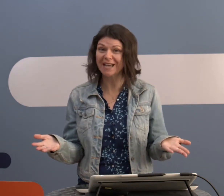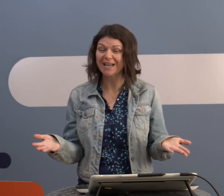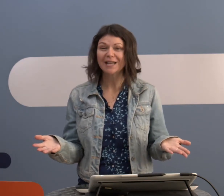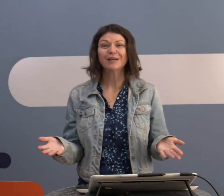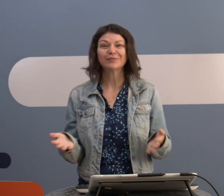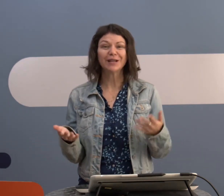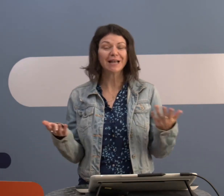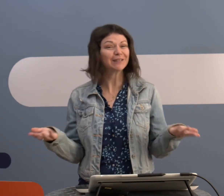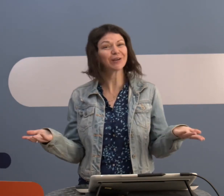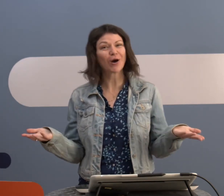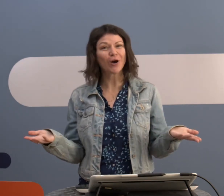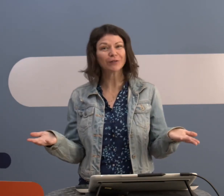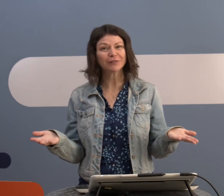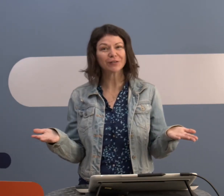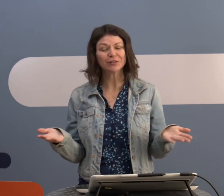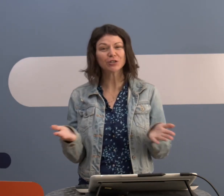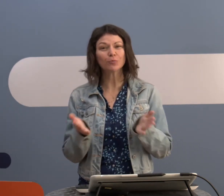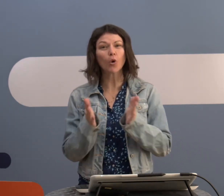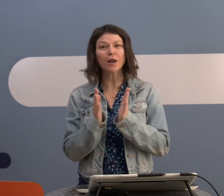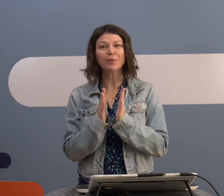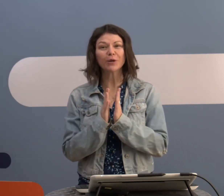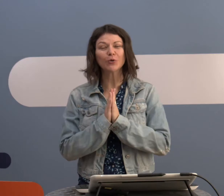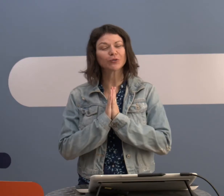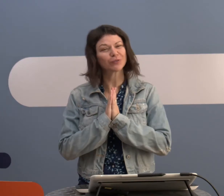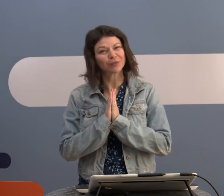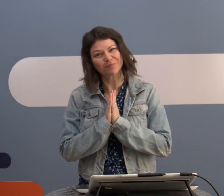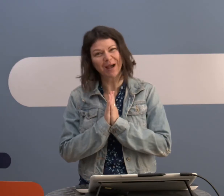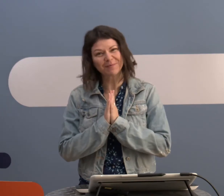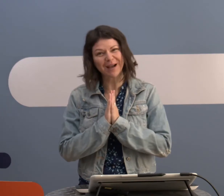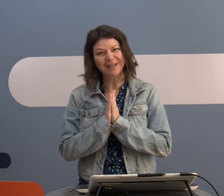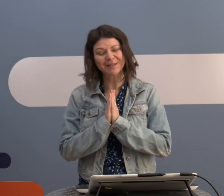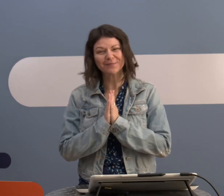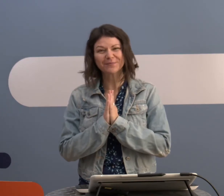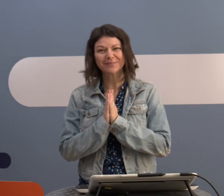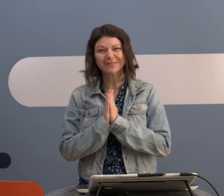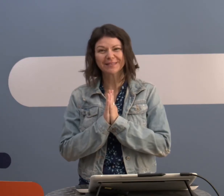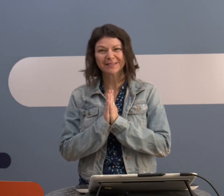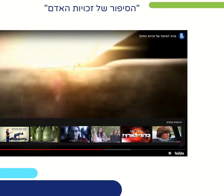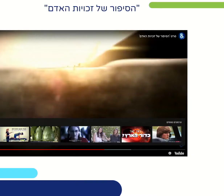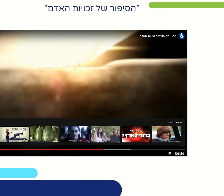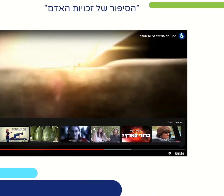זה, ולהתראות, שמרו על הבריאות, ביי ביי.